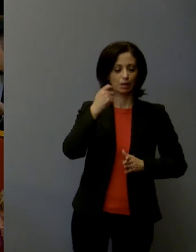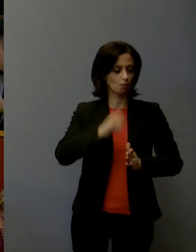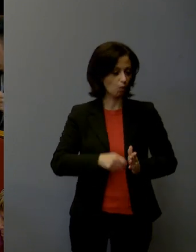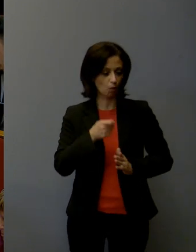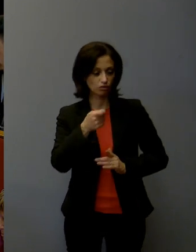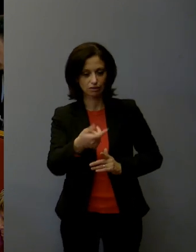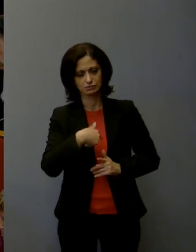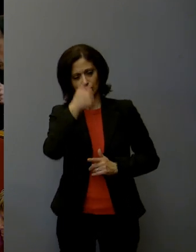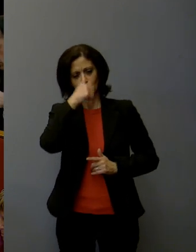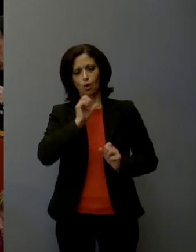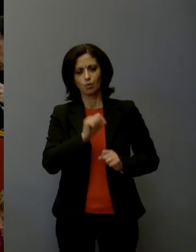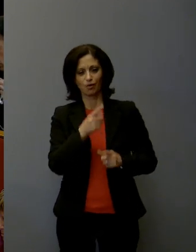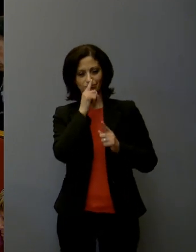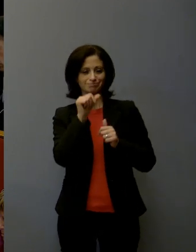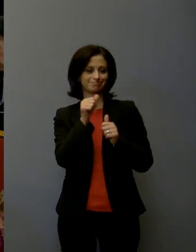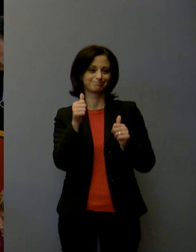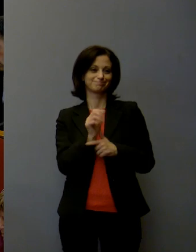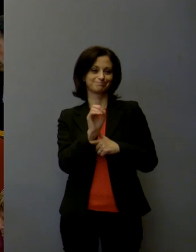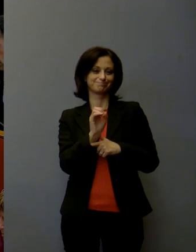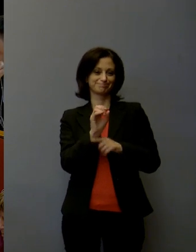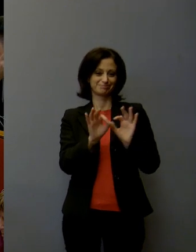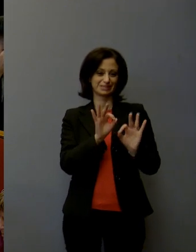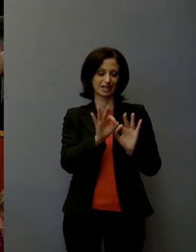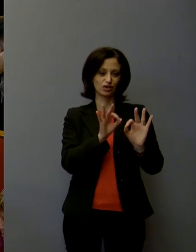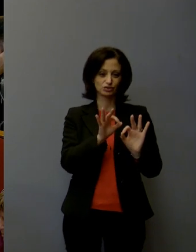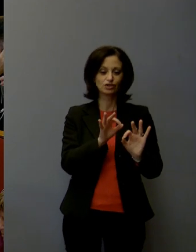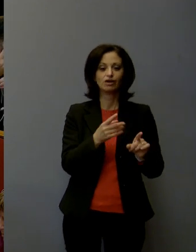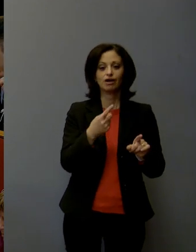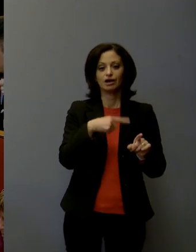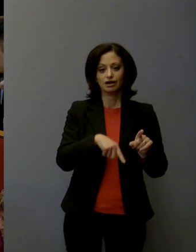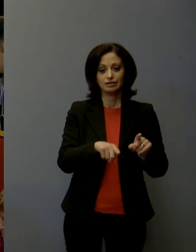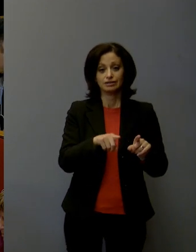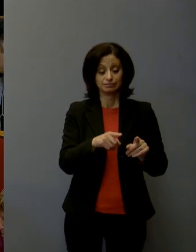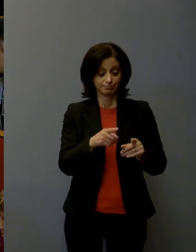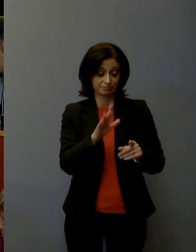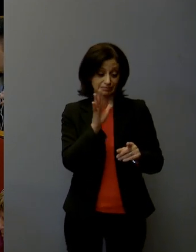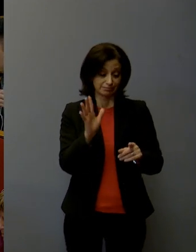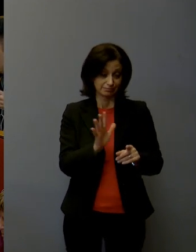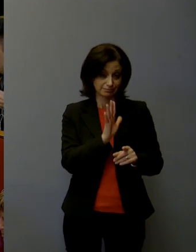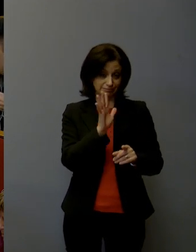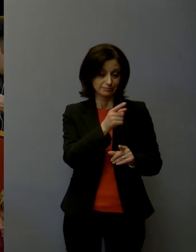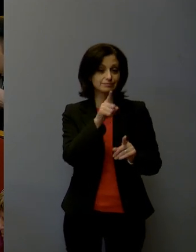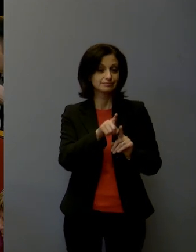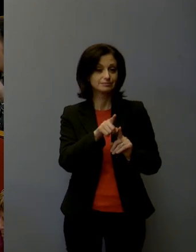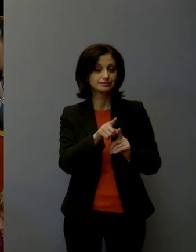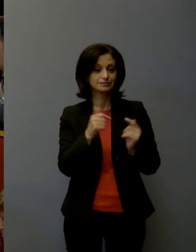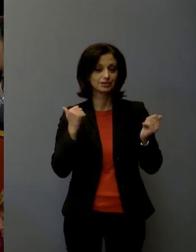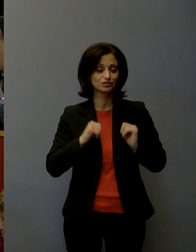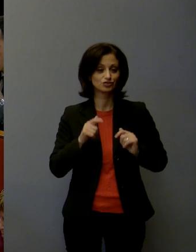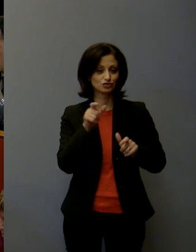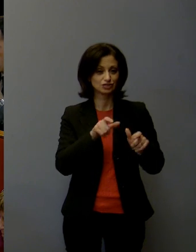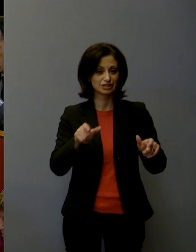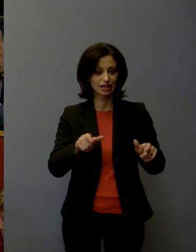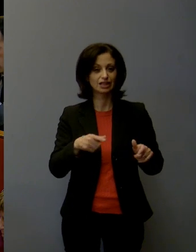un ruolo anche pedagogico cioè perché inviterebbe il cittadino in qualche maniera a